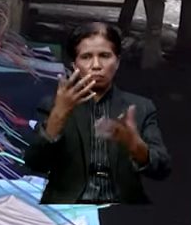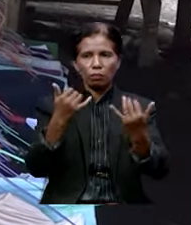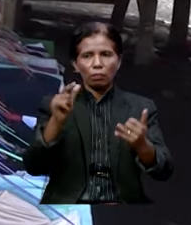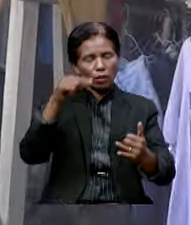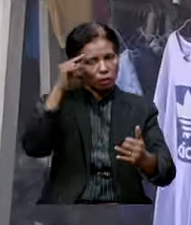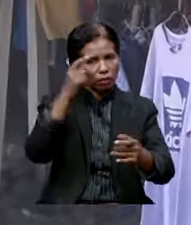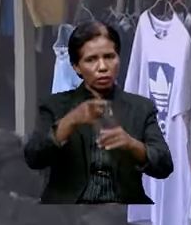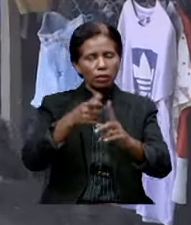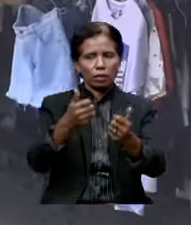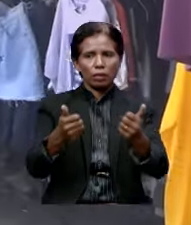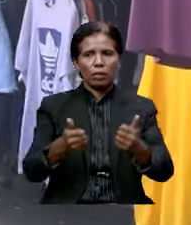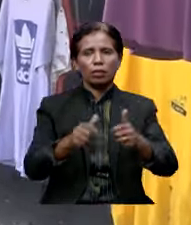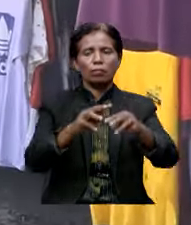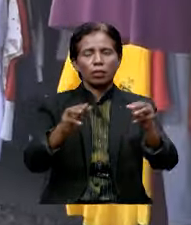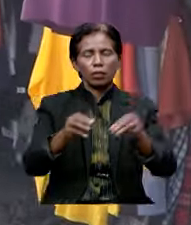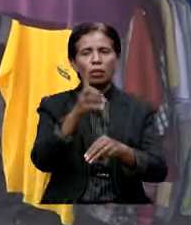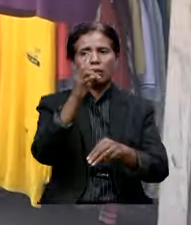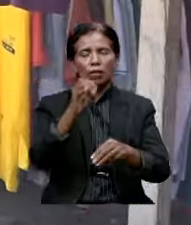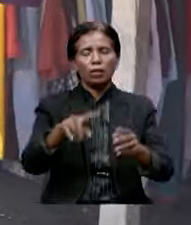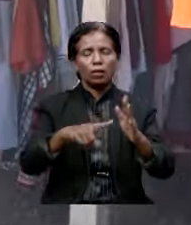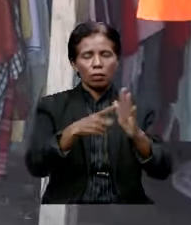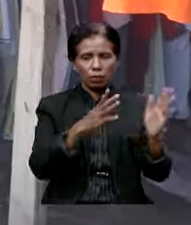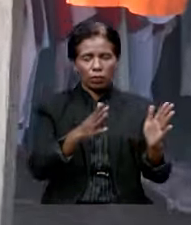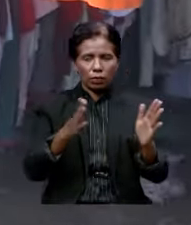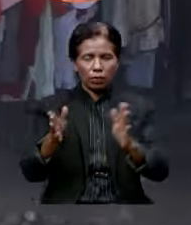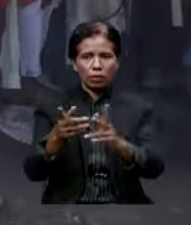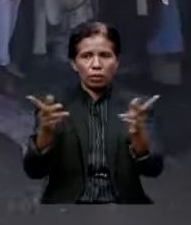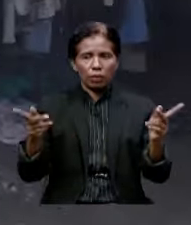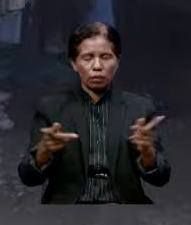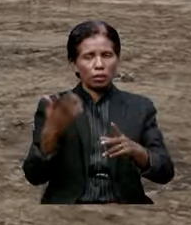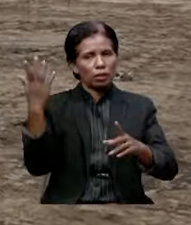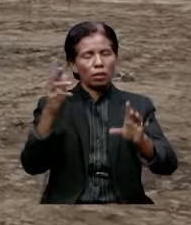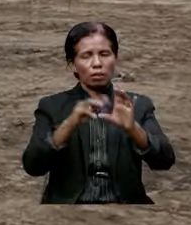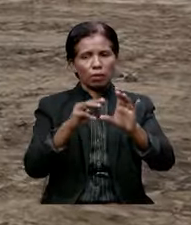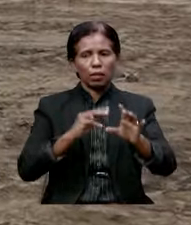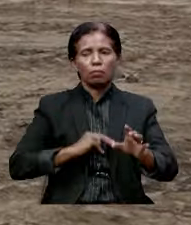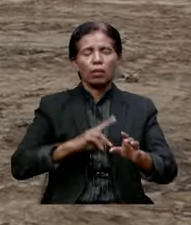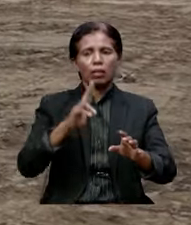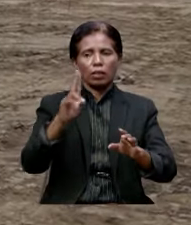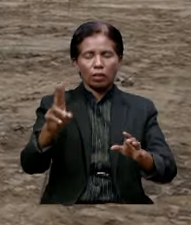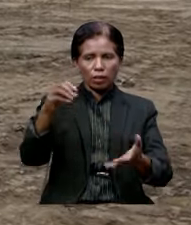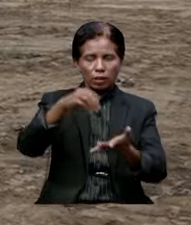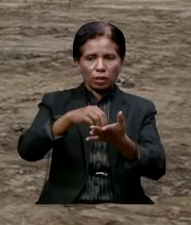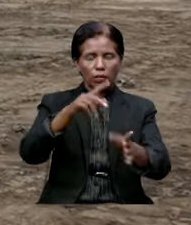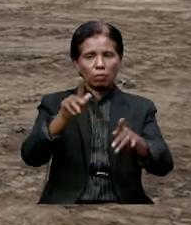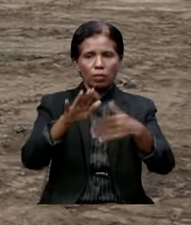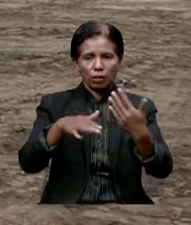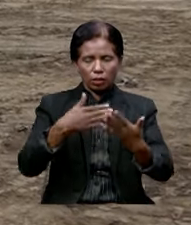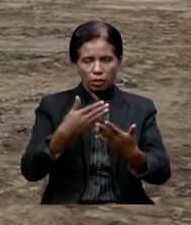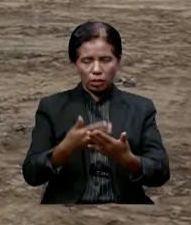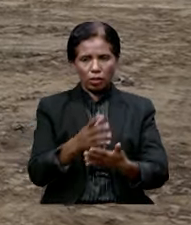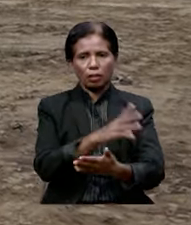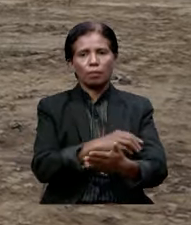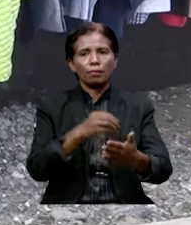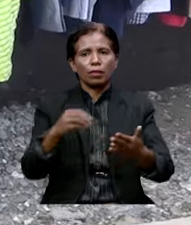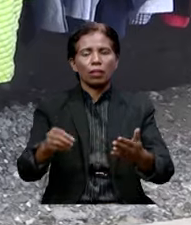governo lihuse autoridade munisipi dili. Hahu prepara ona kondisaun ia merkadu malewana. Hodi bela kumula vendedor sira nebe durante ne